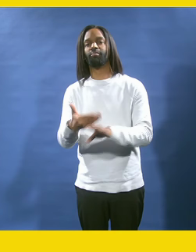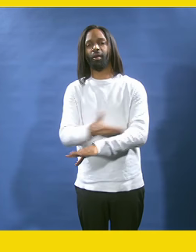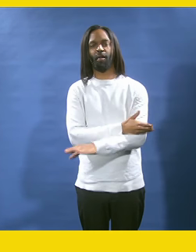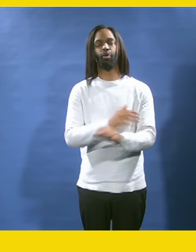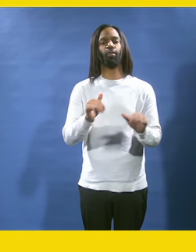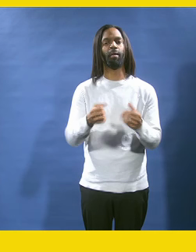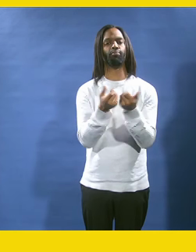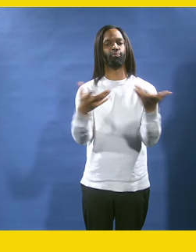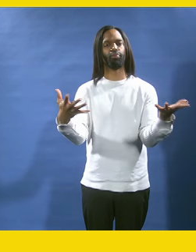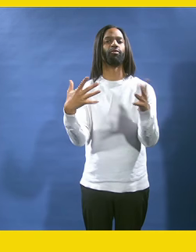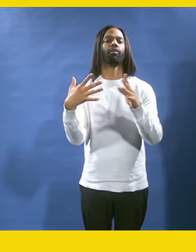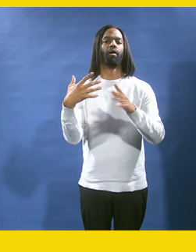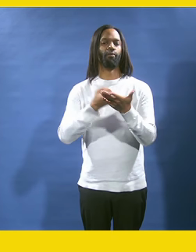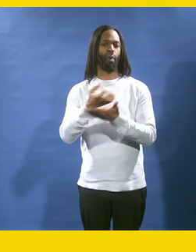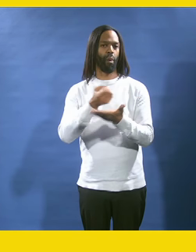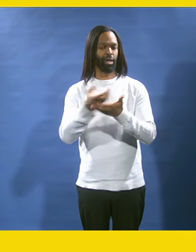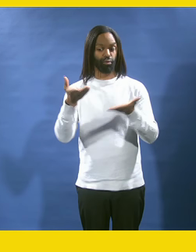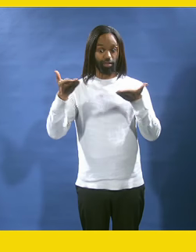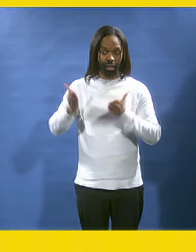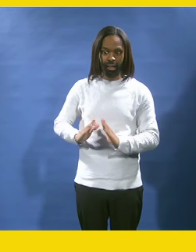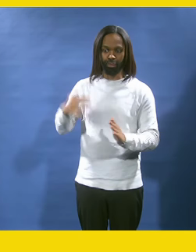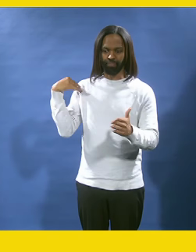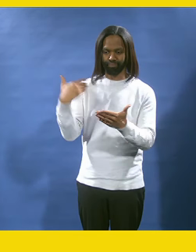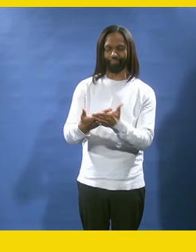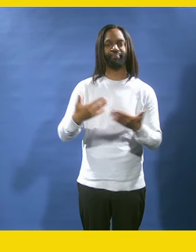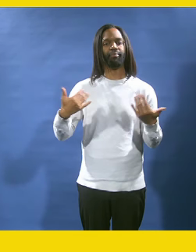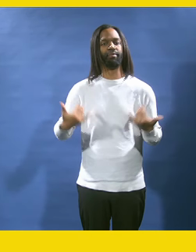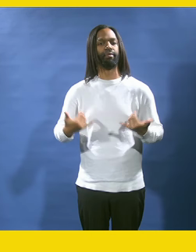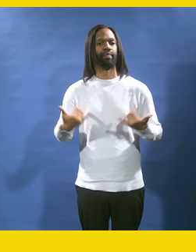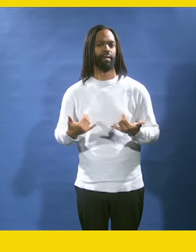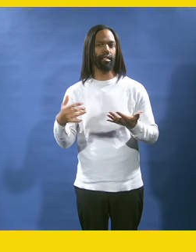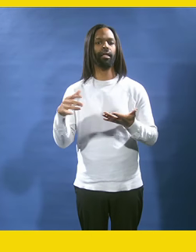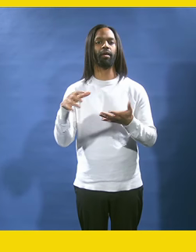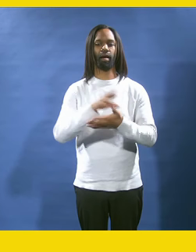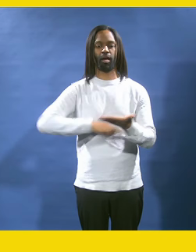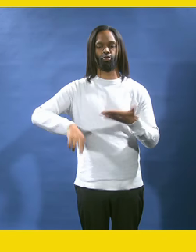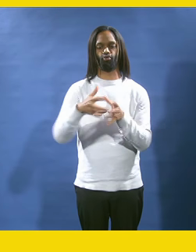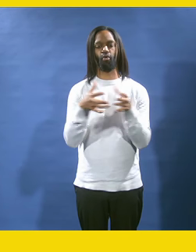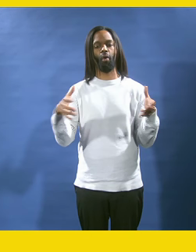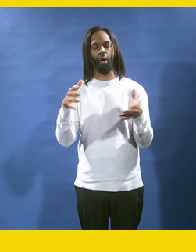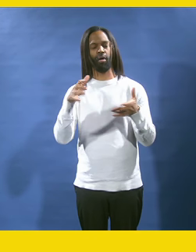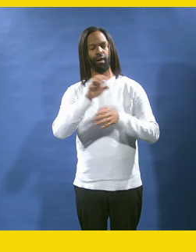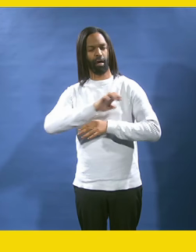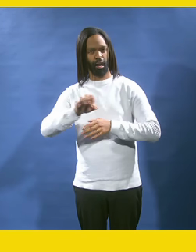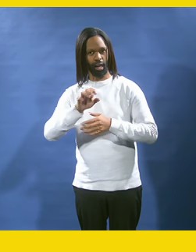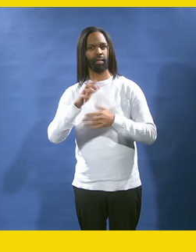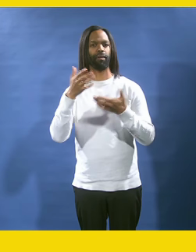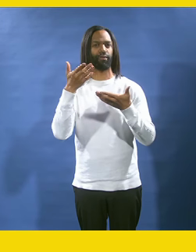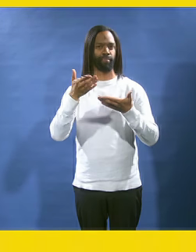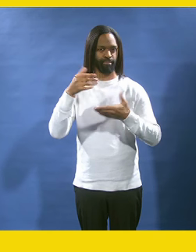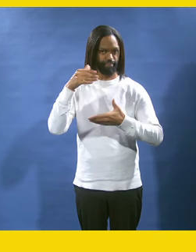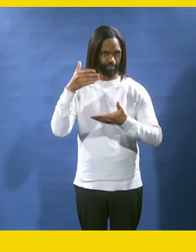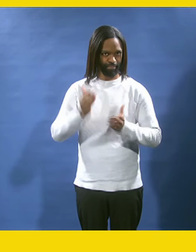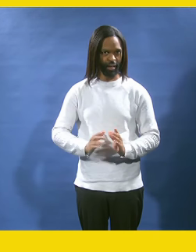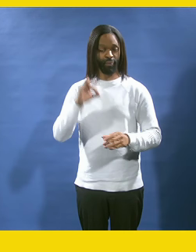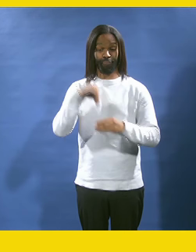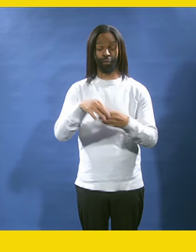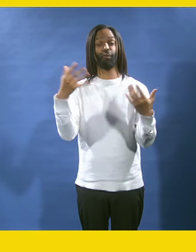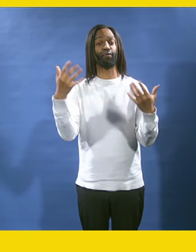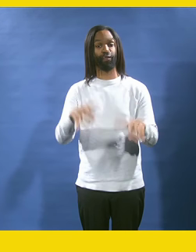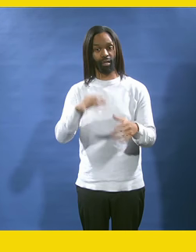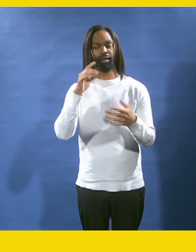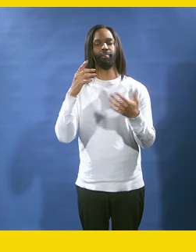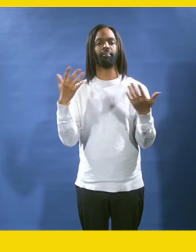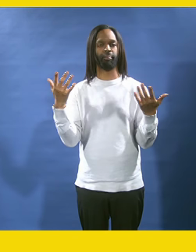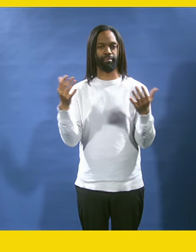grandes lignes des mesures, des dispositifs que le Grand Est a mis en œuvre pour lutter contre les violences faites aux femmes. D'abord, au